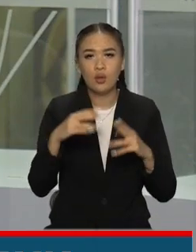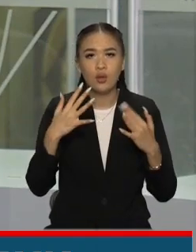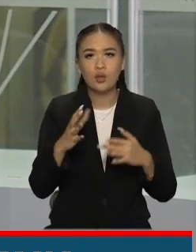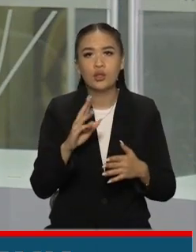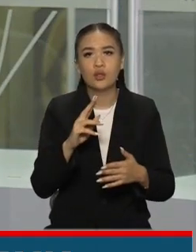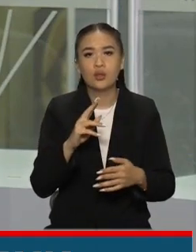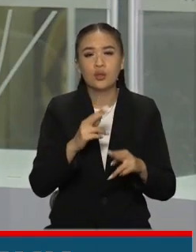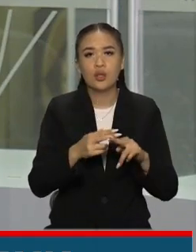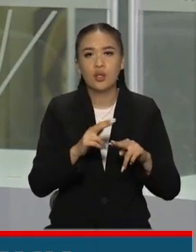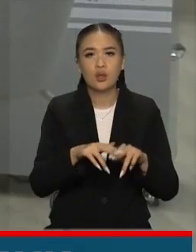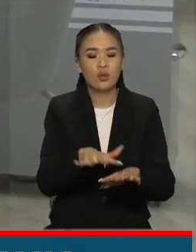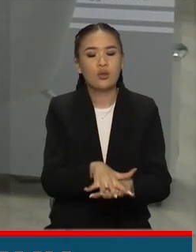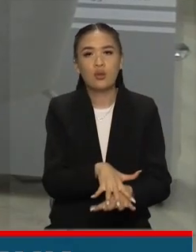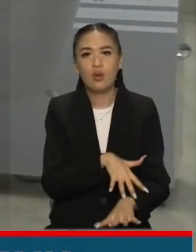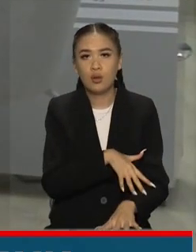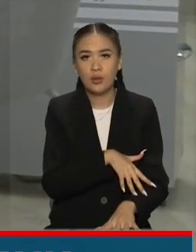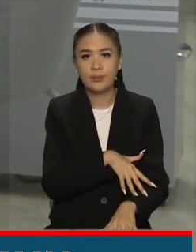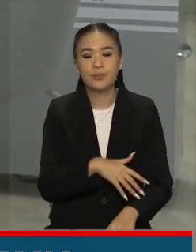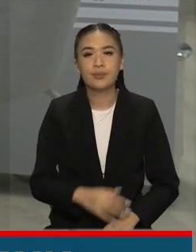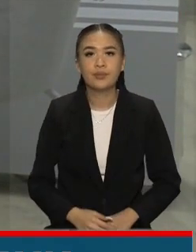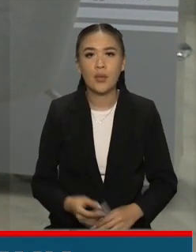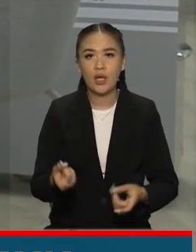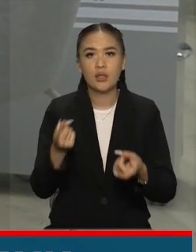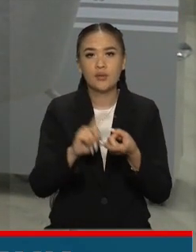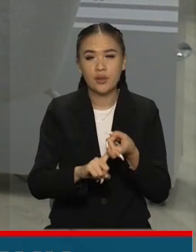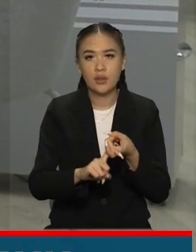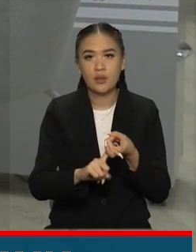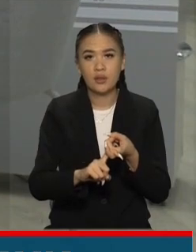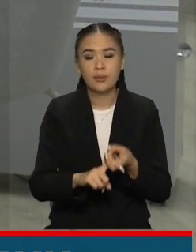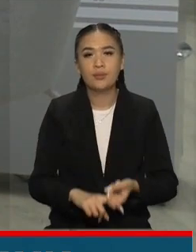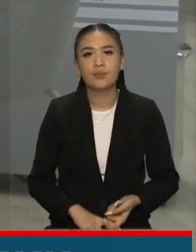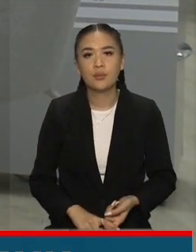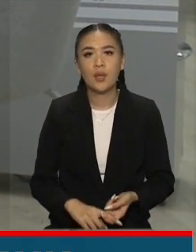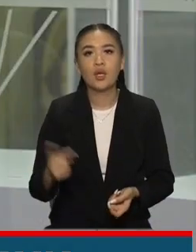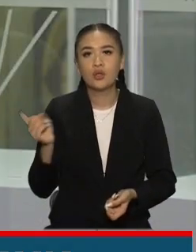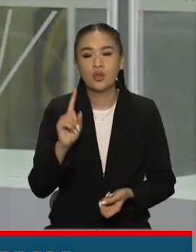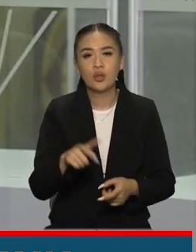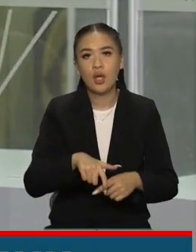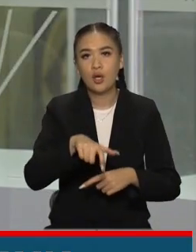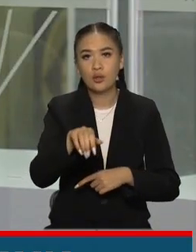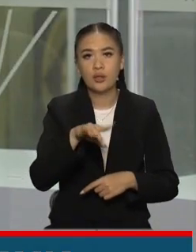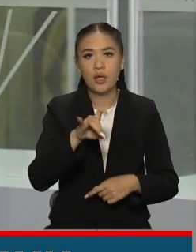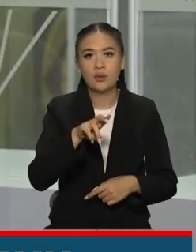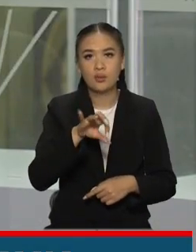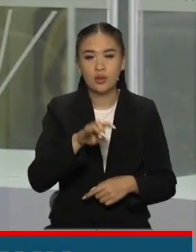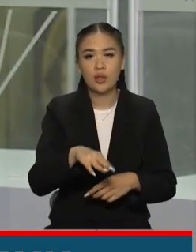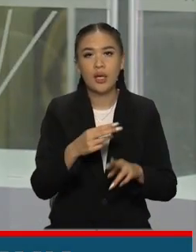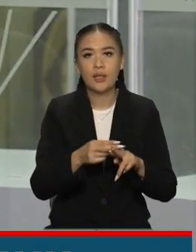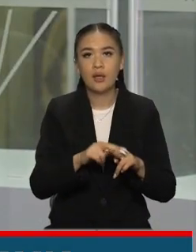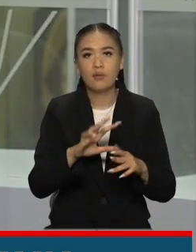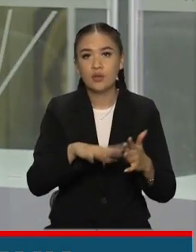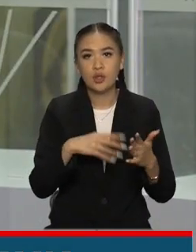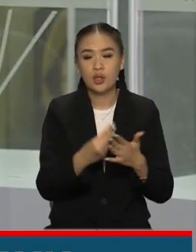видим, что это очень происходит долго. А в связи с тем, то, что потенциал дорожно-транспортной инфраструктуры у нас по сей день